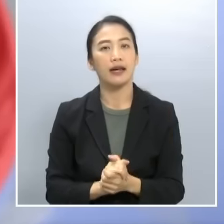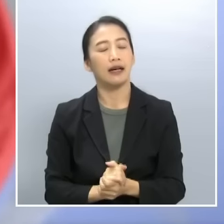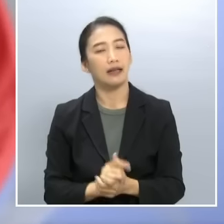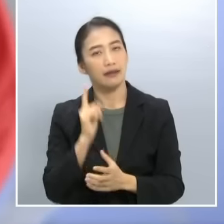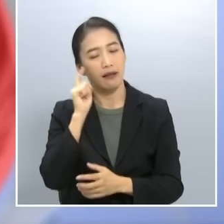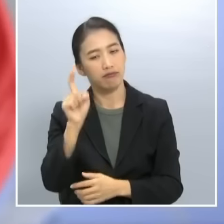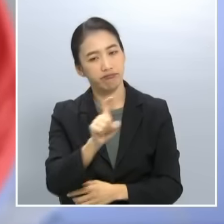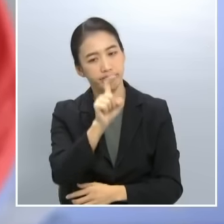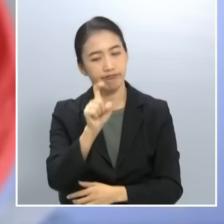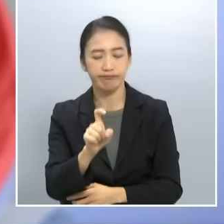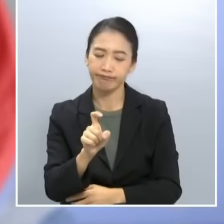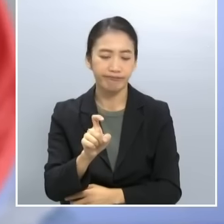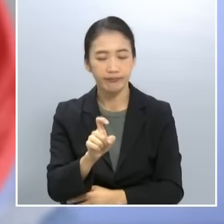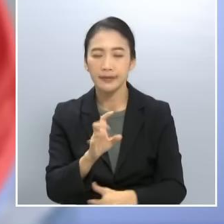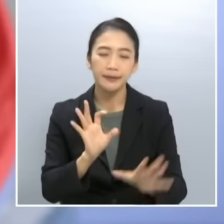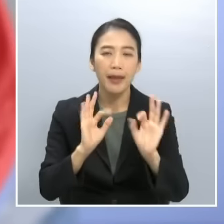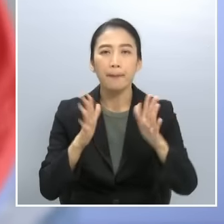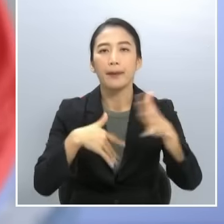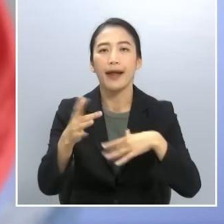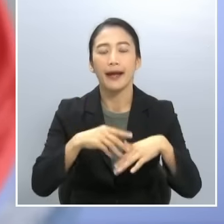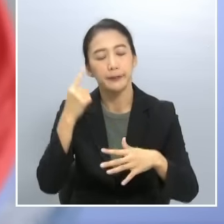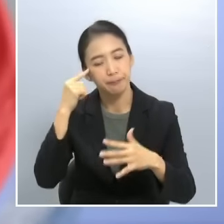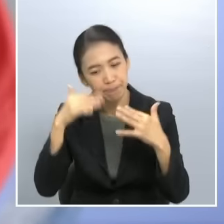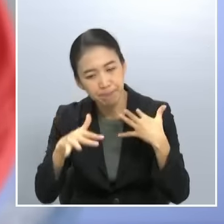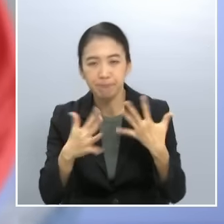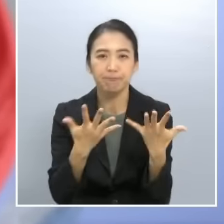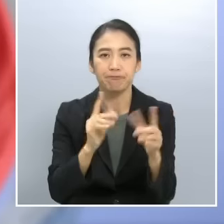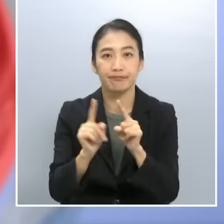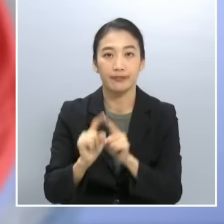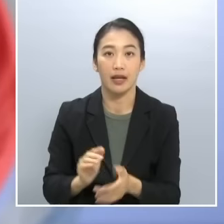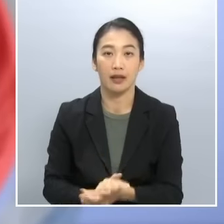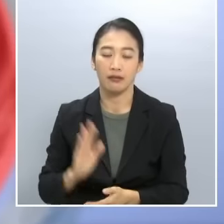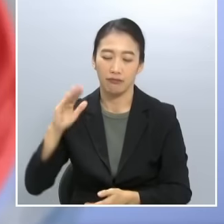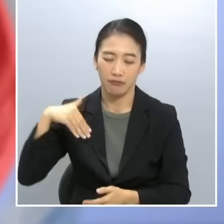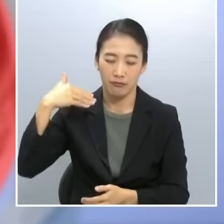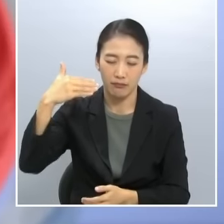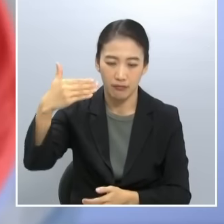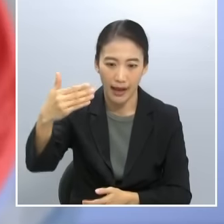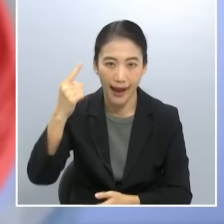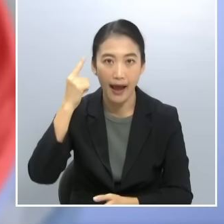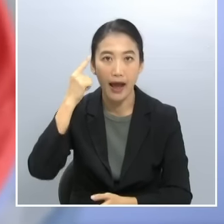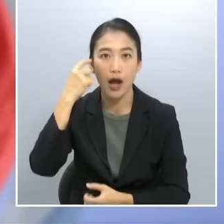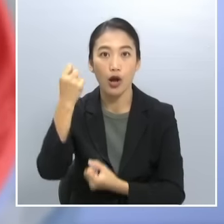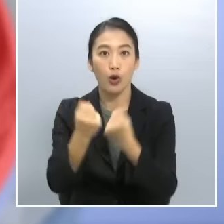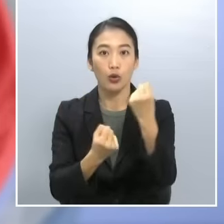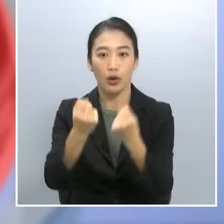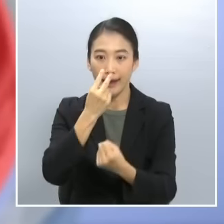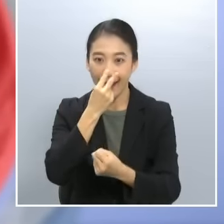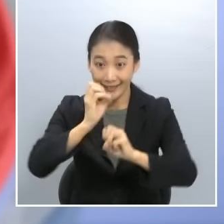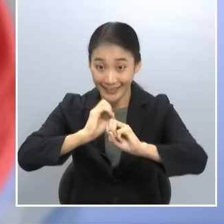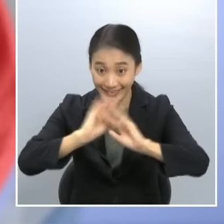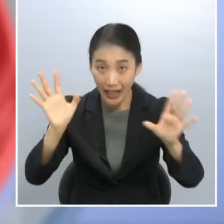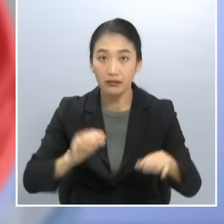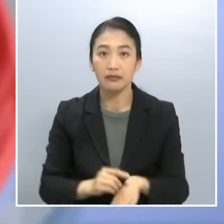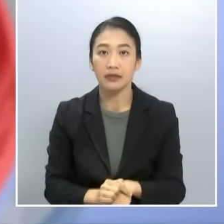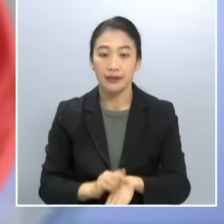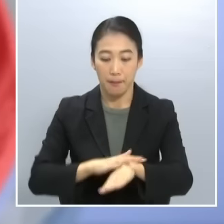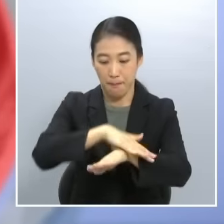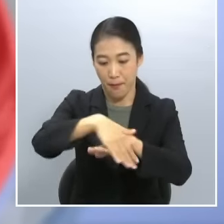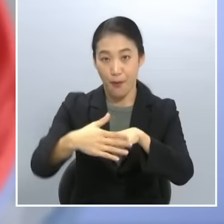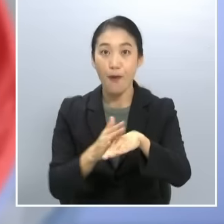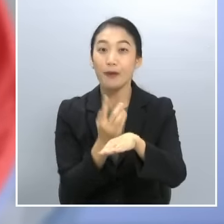หลังจากนั้นนะฮะเวลาผ่านไปจนกระทั่งไปเห็นรถเต็มๆว่ามันไม่ใช่สีแดงหลังคาดำแล้วมันเป็นแดงทั้งคัน